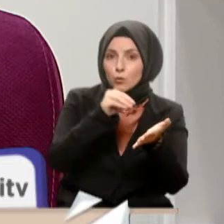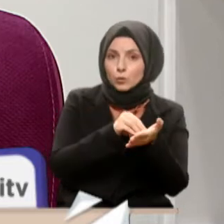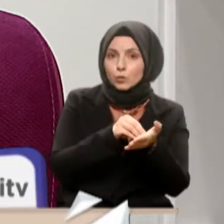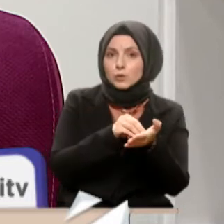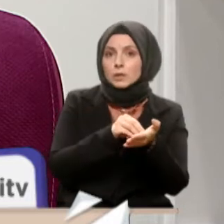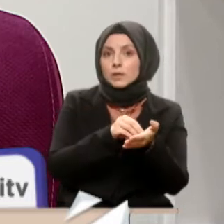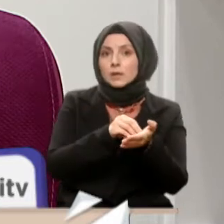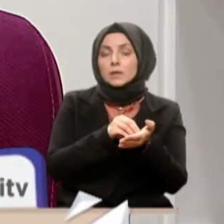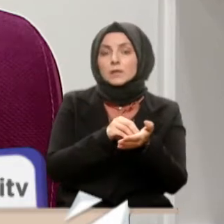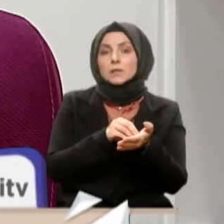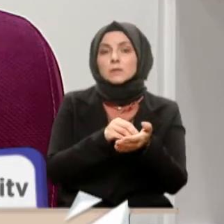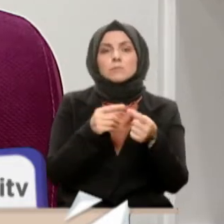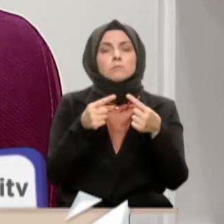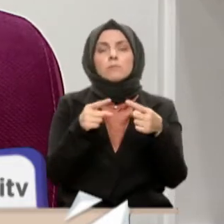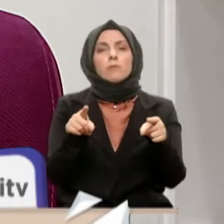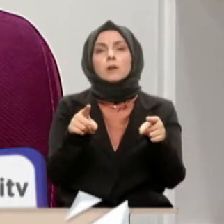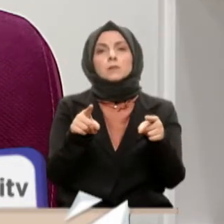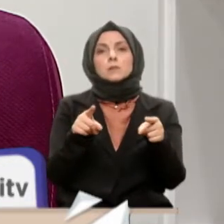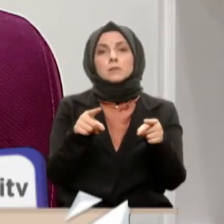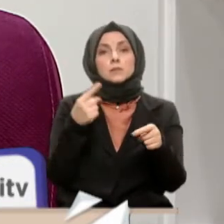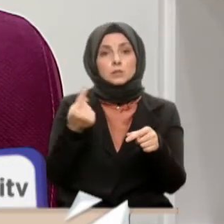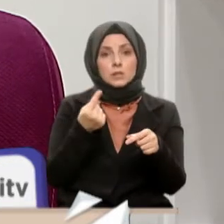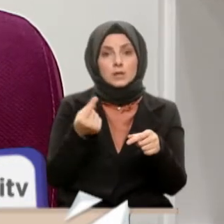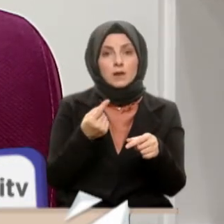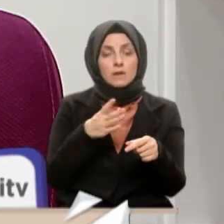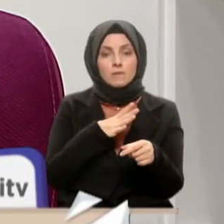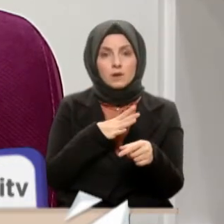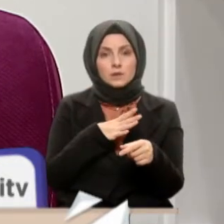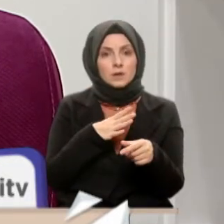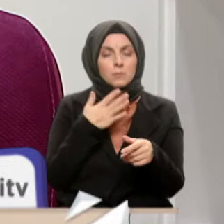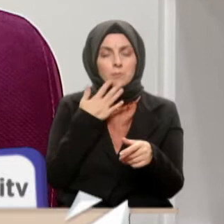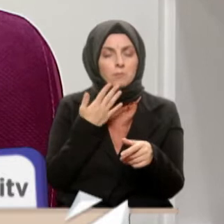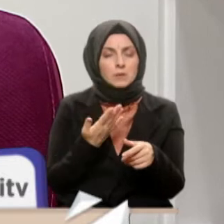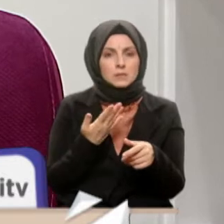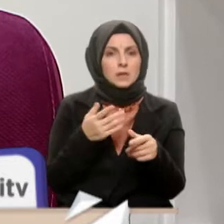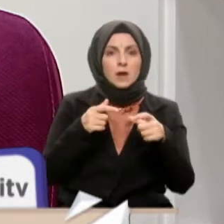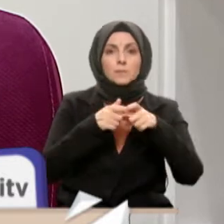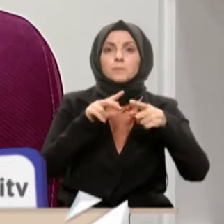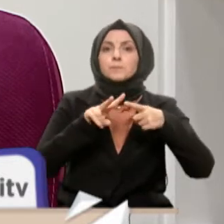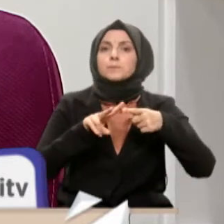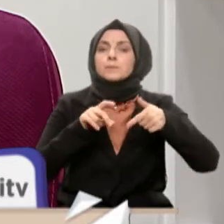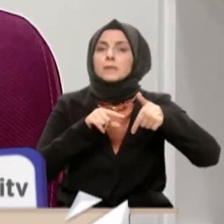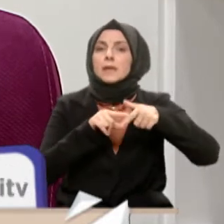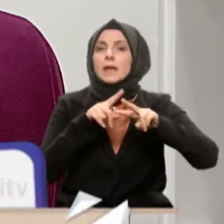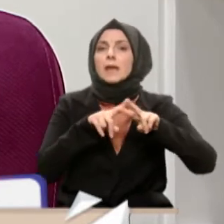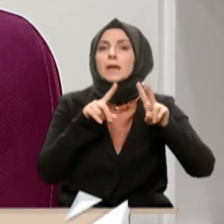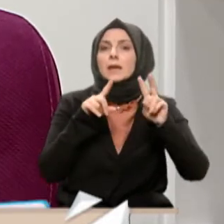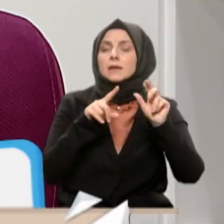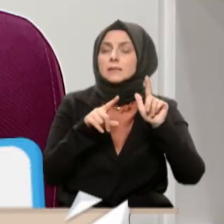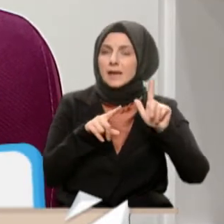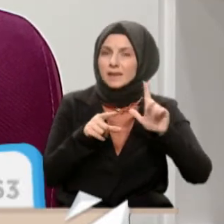farklı açılımlara götürüyor mesela Enfal suresinin 29 ayeti hep dikkatimi çeker